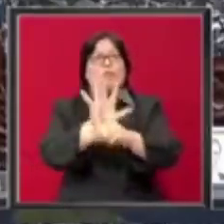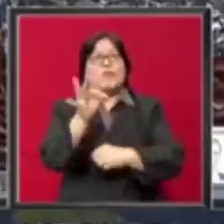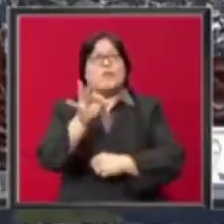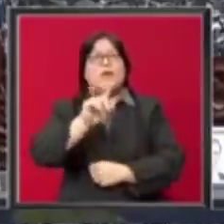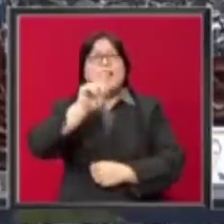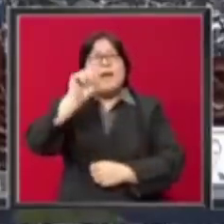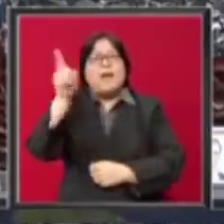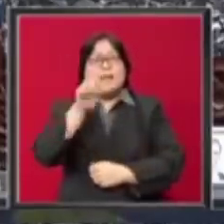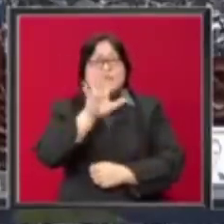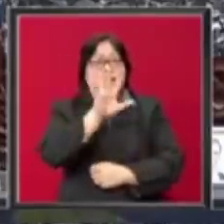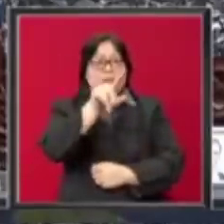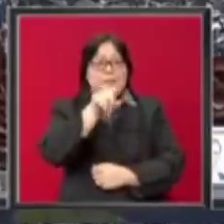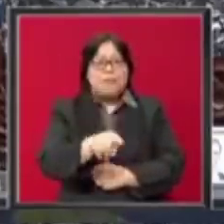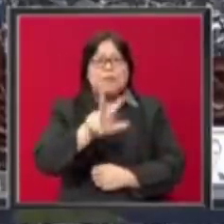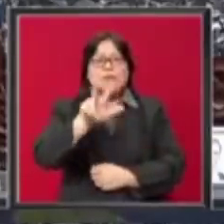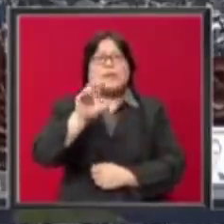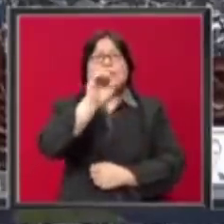hanya